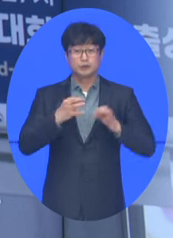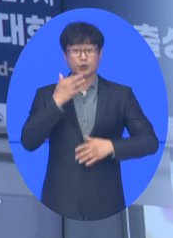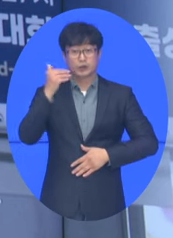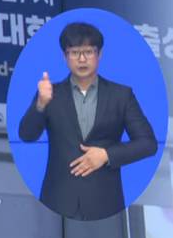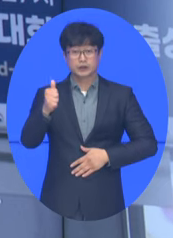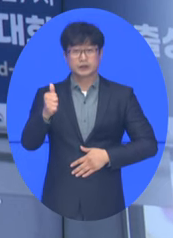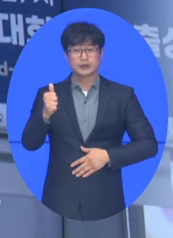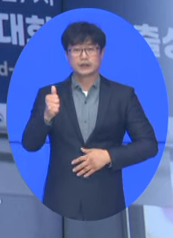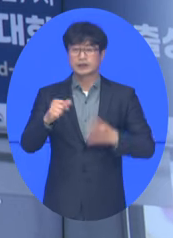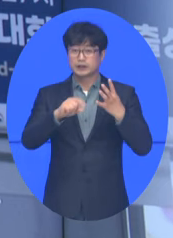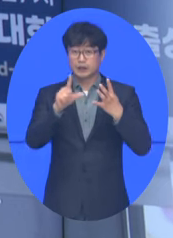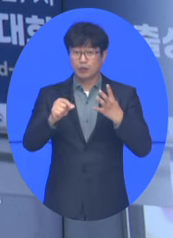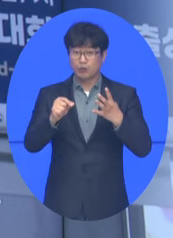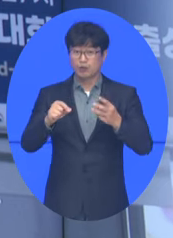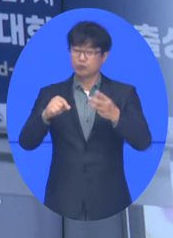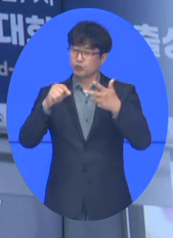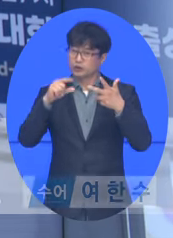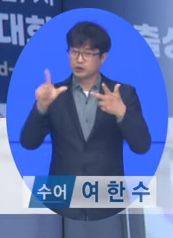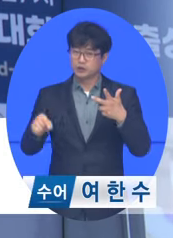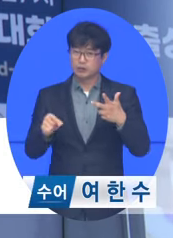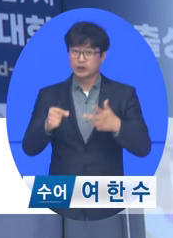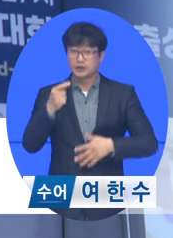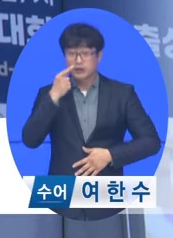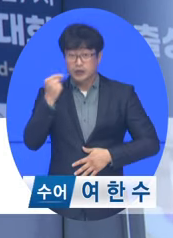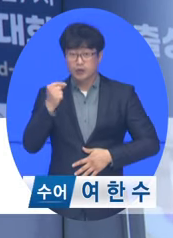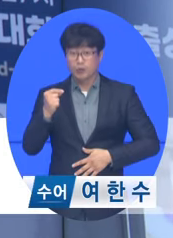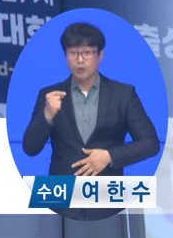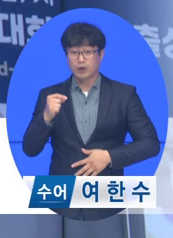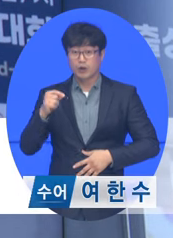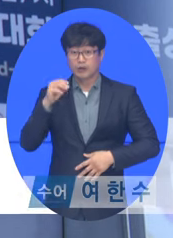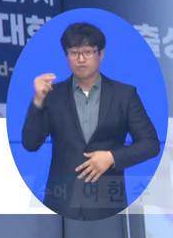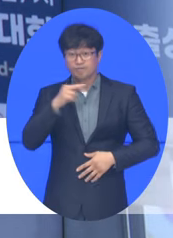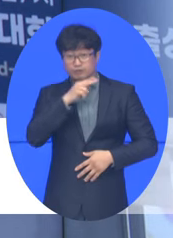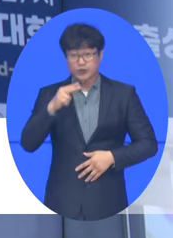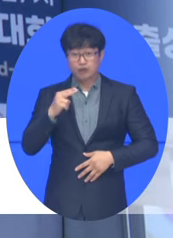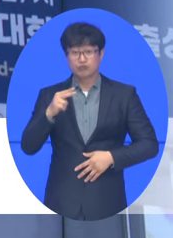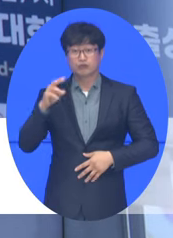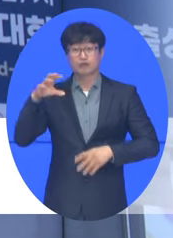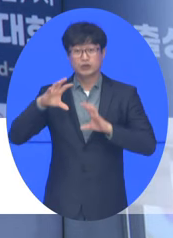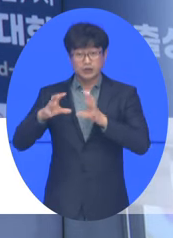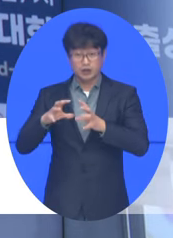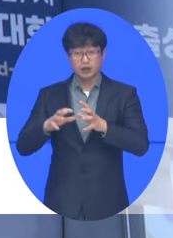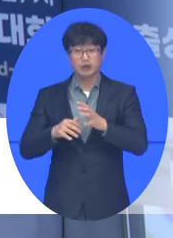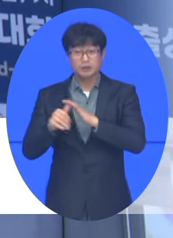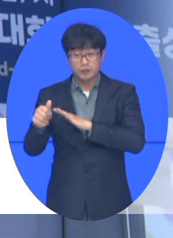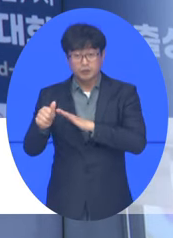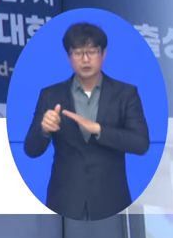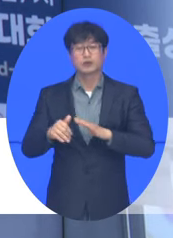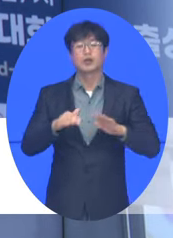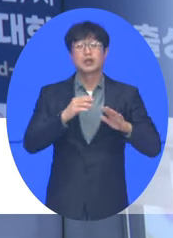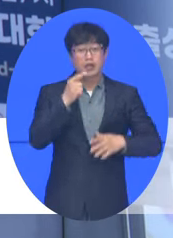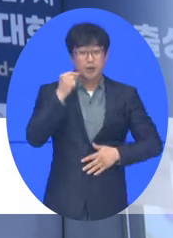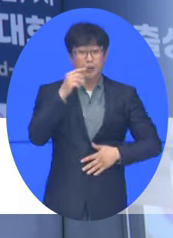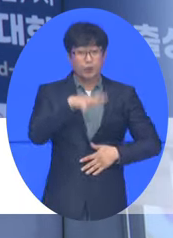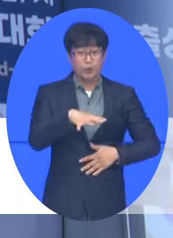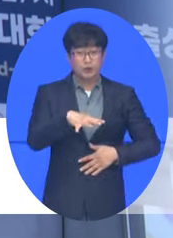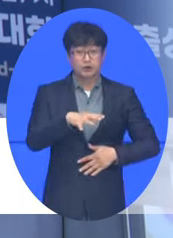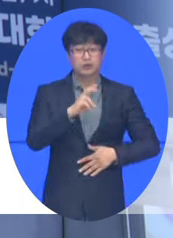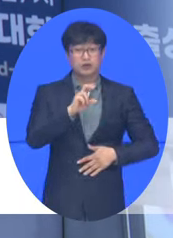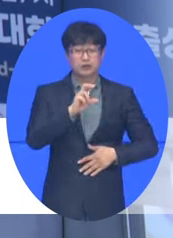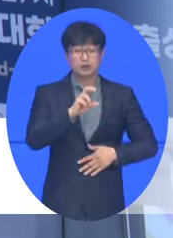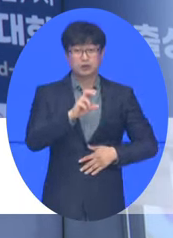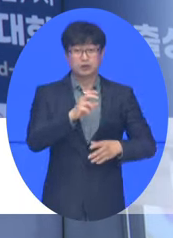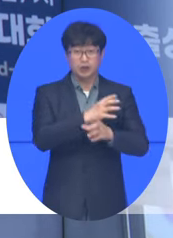김동연 지사는 지난 4월과 7월 일본과 태국 출장길에 올랐는데요. 일본에서 월드옥타와의 협약으로 25일